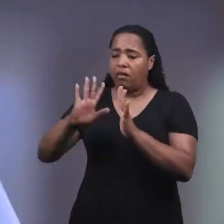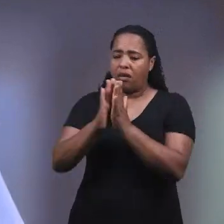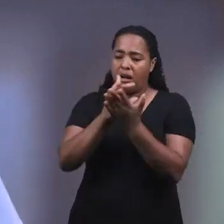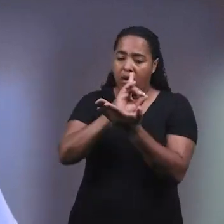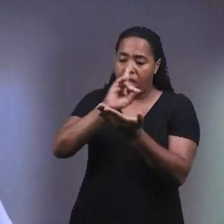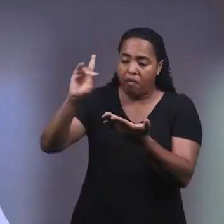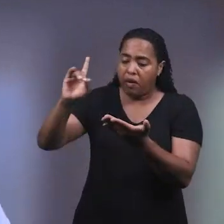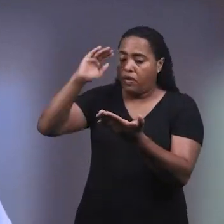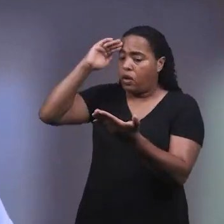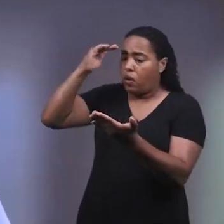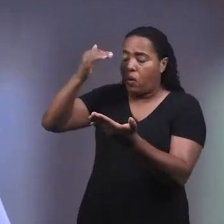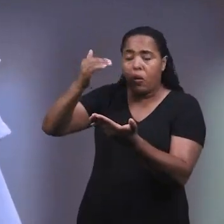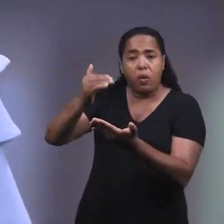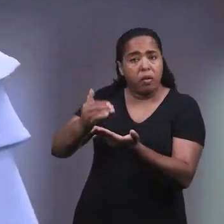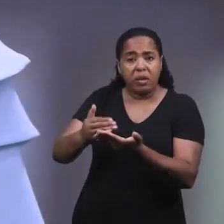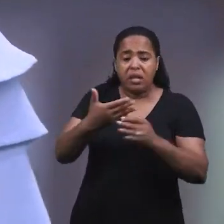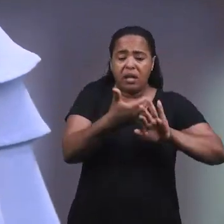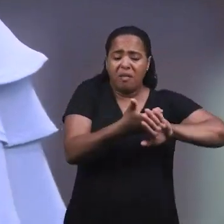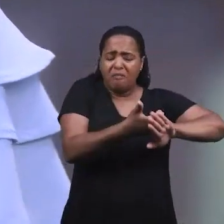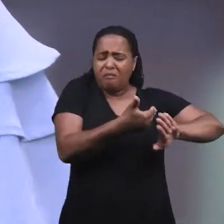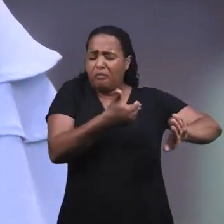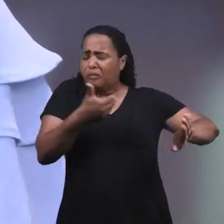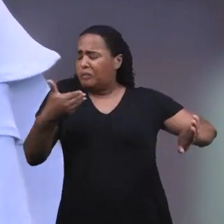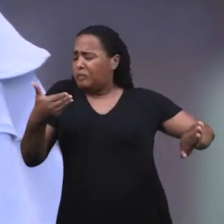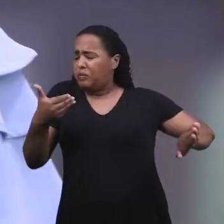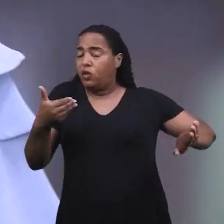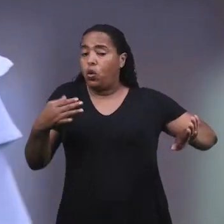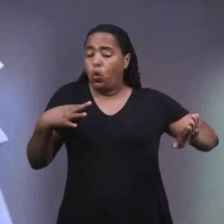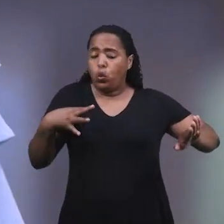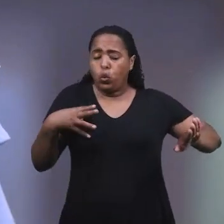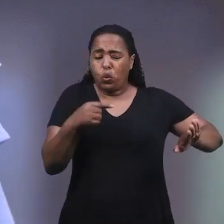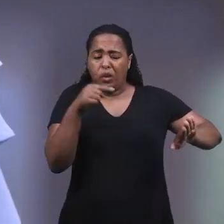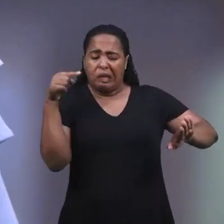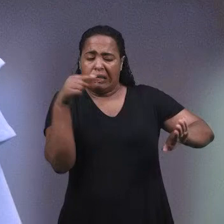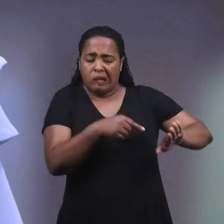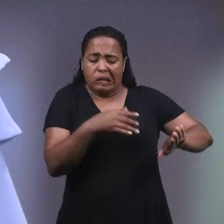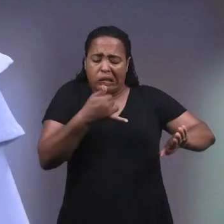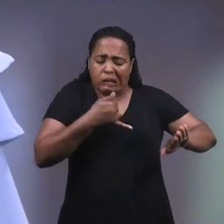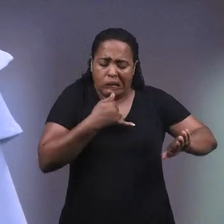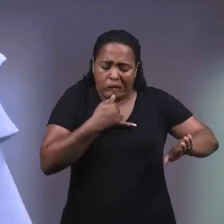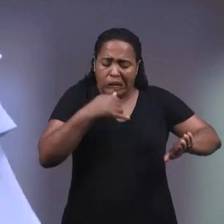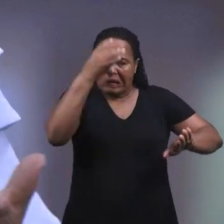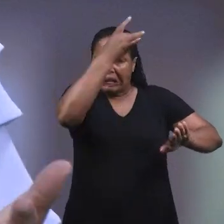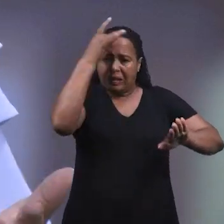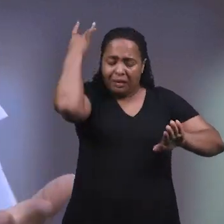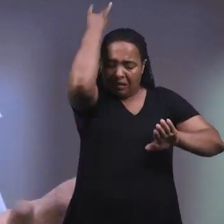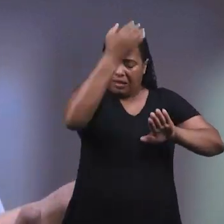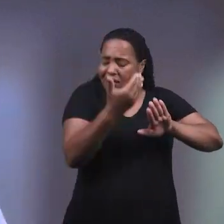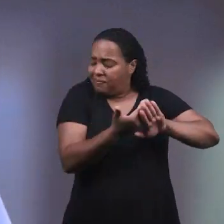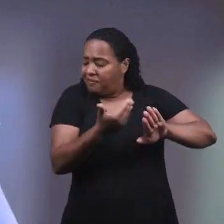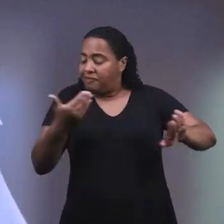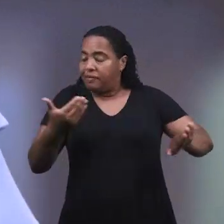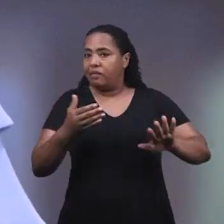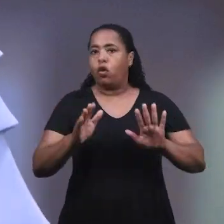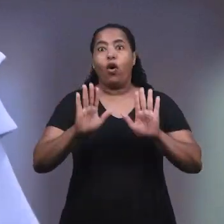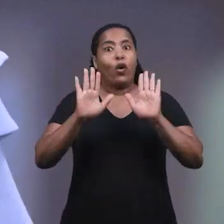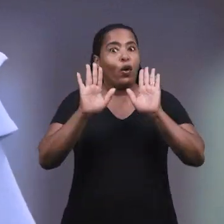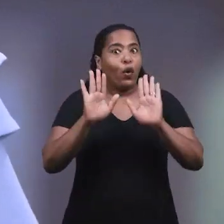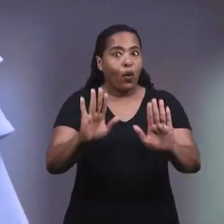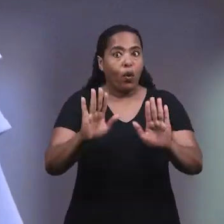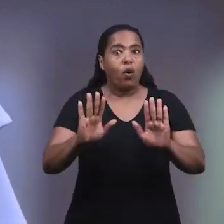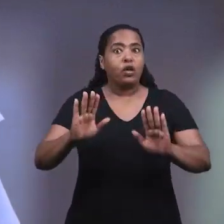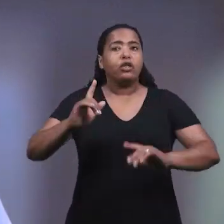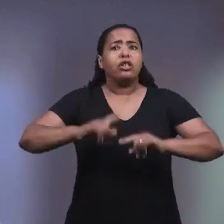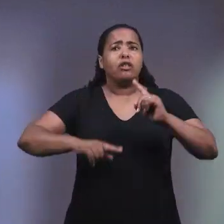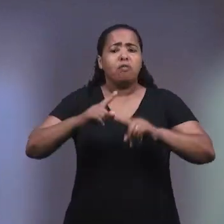sa parole, en étant loin, éloigné de ce qui attriste le Saint-Esprit. Aujourd'hui, nous avons une arme puissante pour